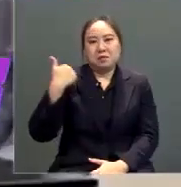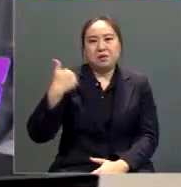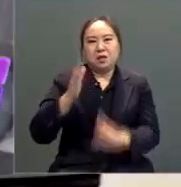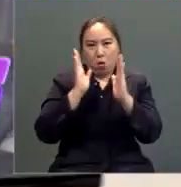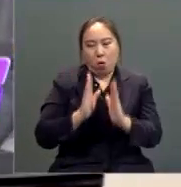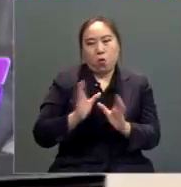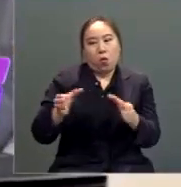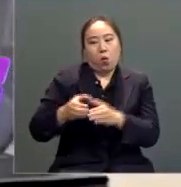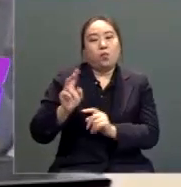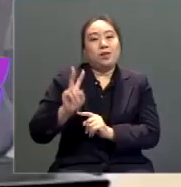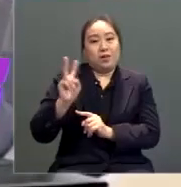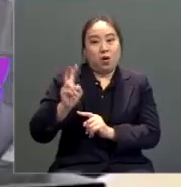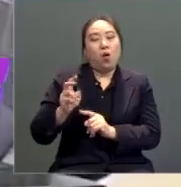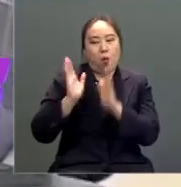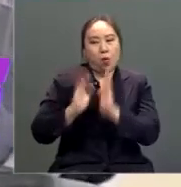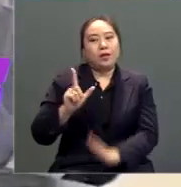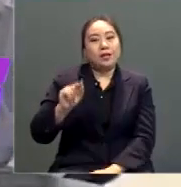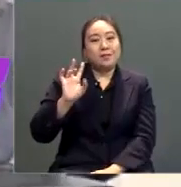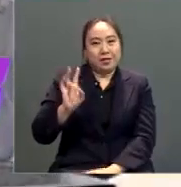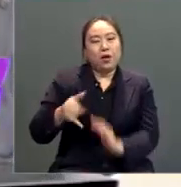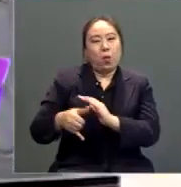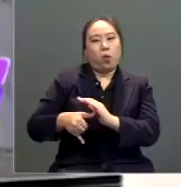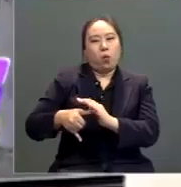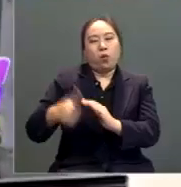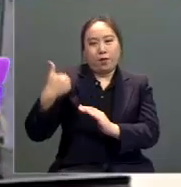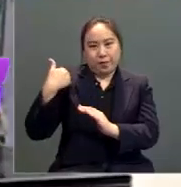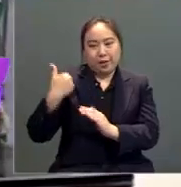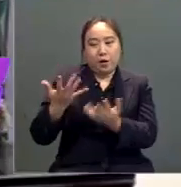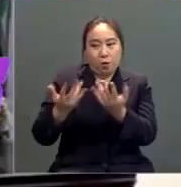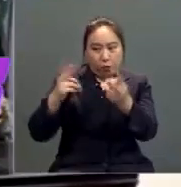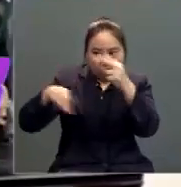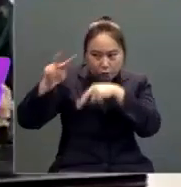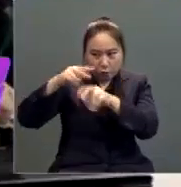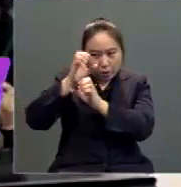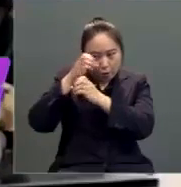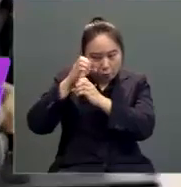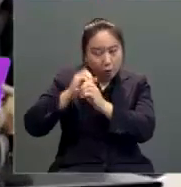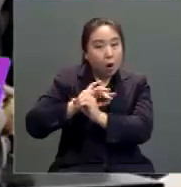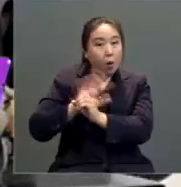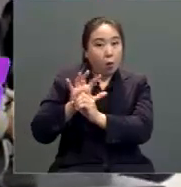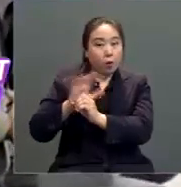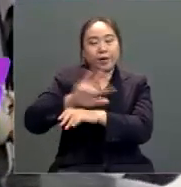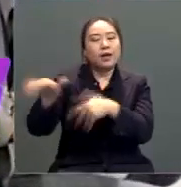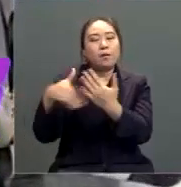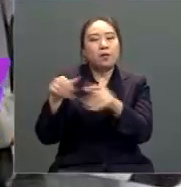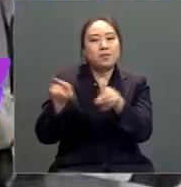เขียนโดยนายสกลธีภัททิยกุลท่านรองกลัวราชการกรุงเทพมหานครบอกว่ายังมีผู้ถูกกับตัวอยู่ในกลุ่มที่2นะครับจำนวน 27คนซึ่งได้รับการตรวจค้นหาเชื้อโควิช 19